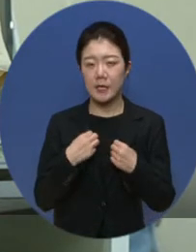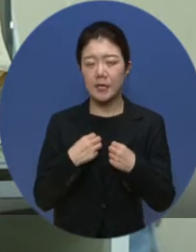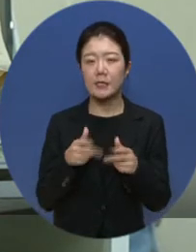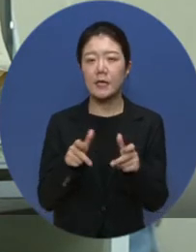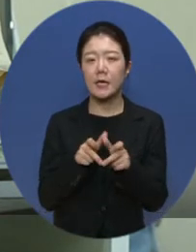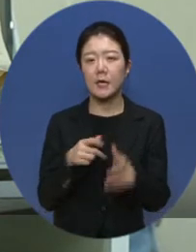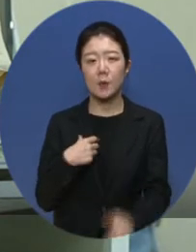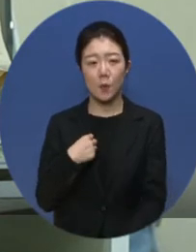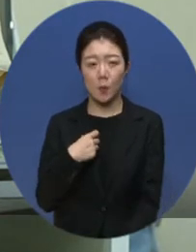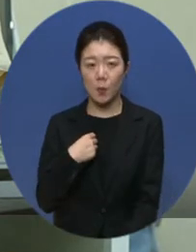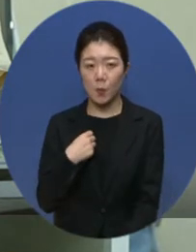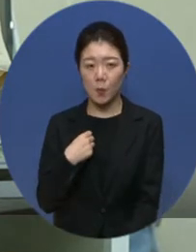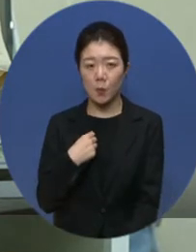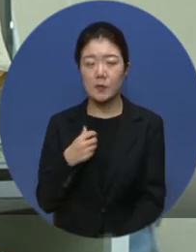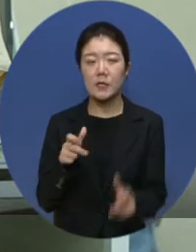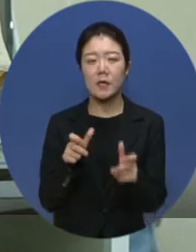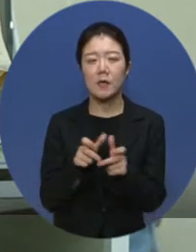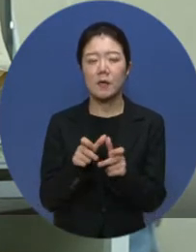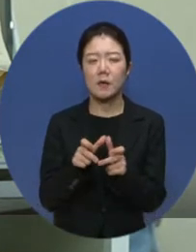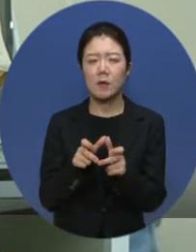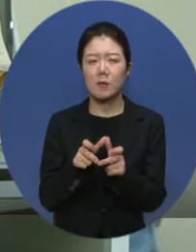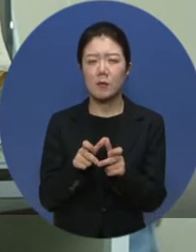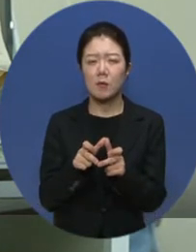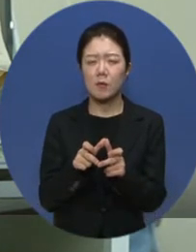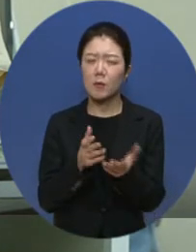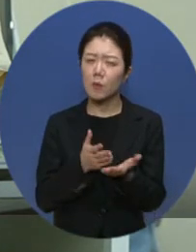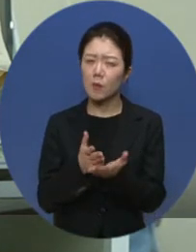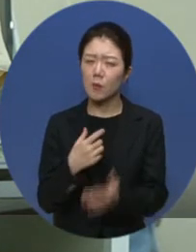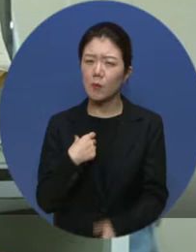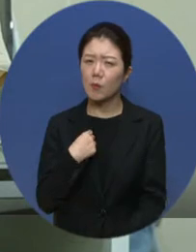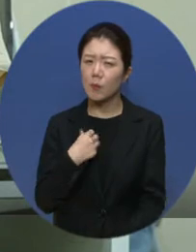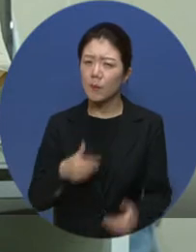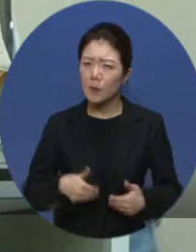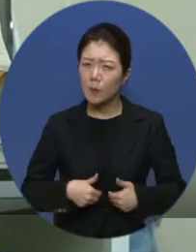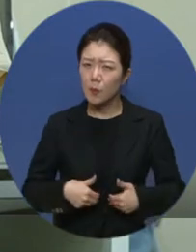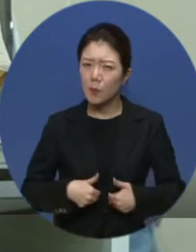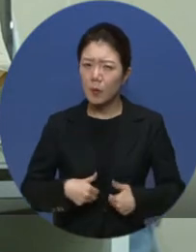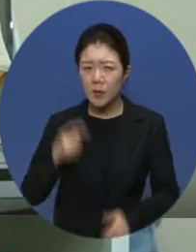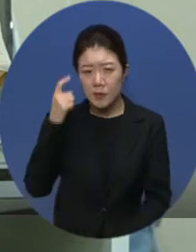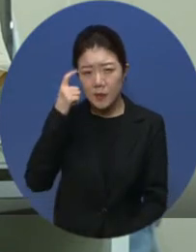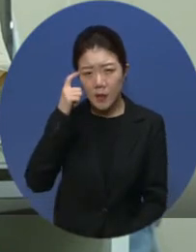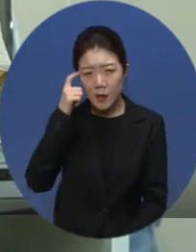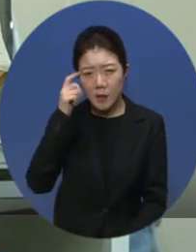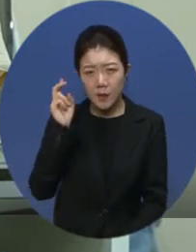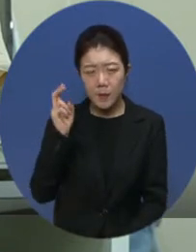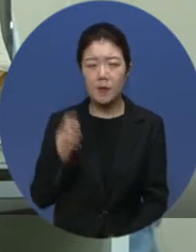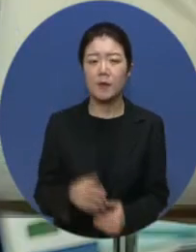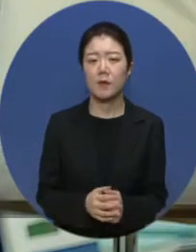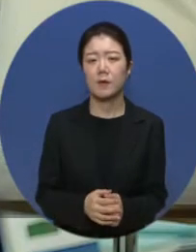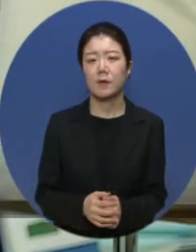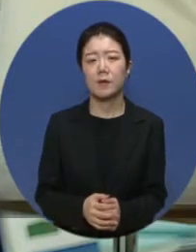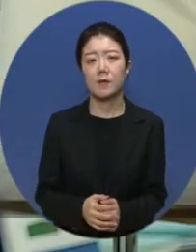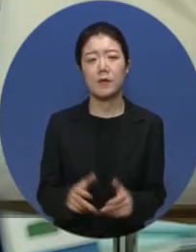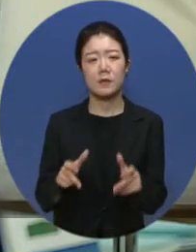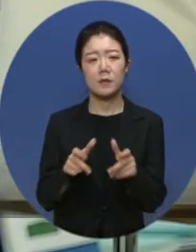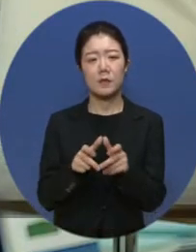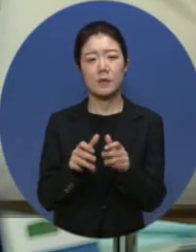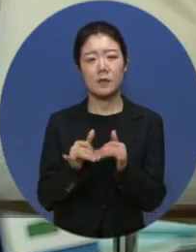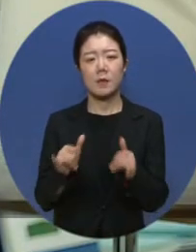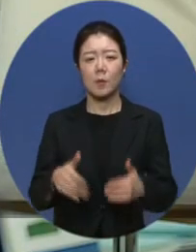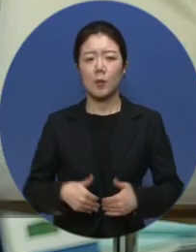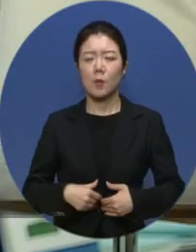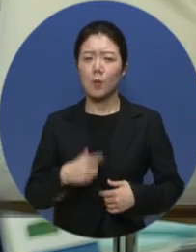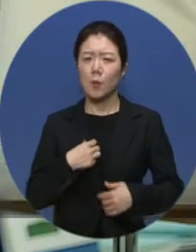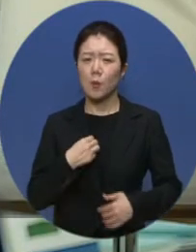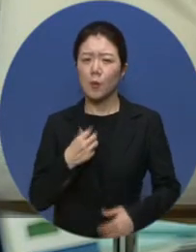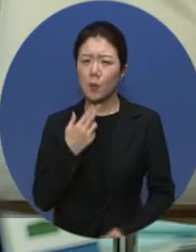의류라고 하면은 장애인이 의류가 전용 의류가 필요한가 그런 생각을 하시는 분들도 있고 아니면 장애인에 필요한